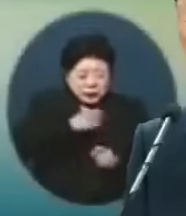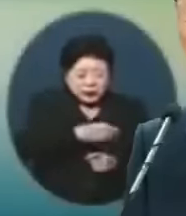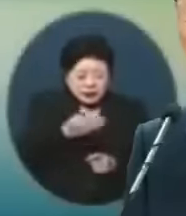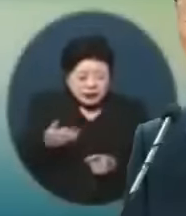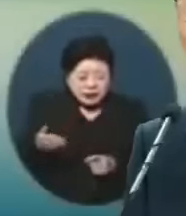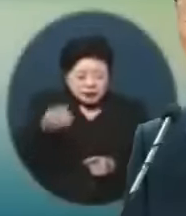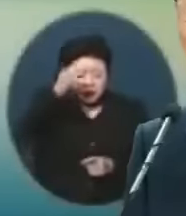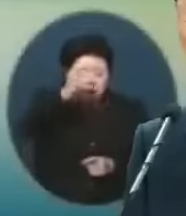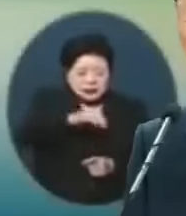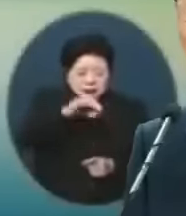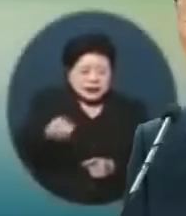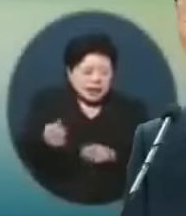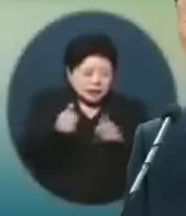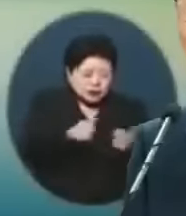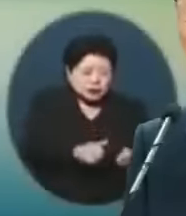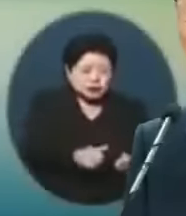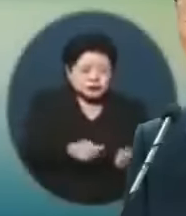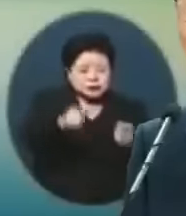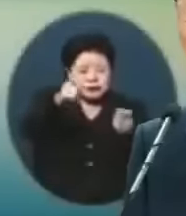피를 흘려